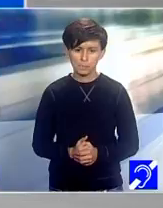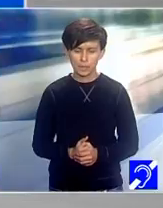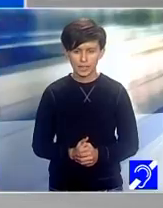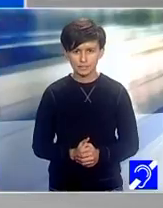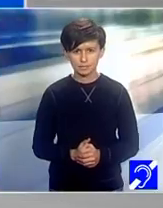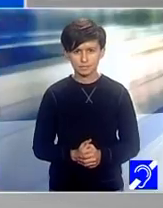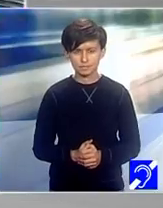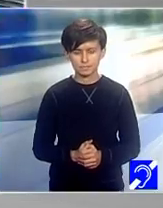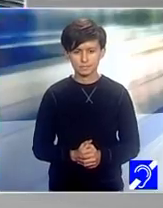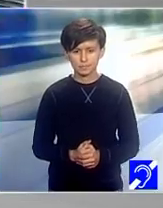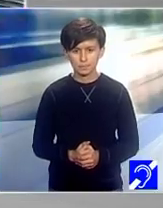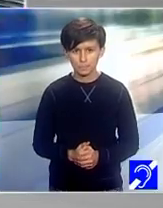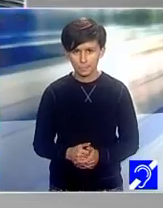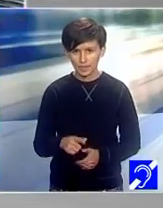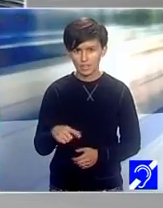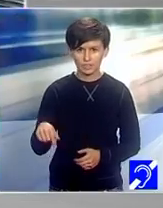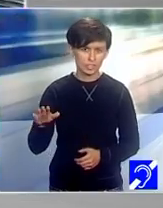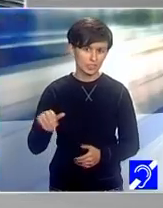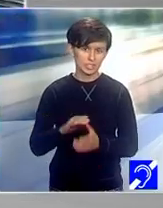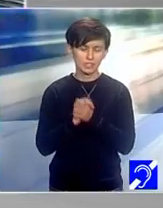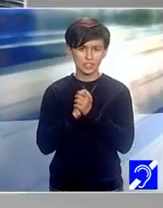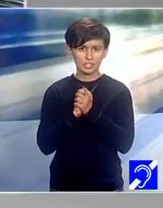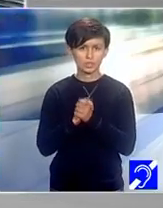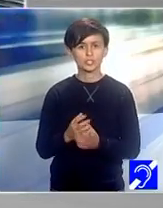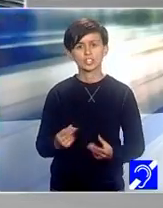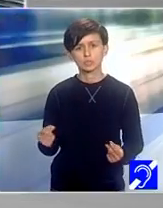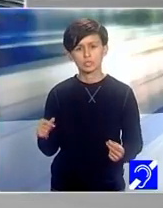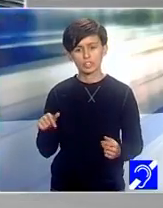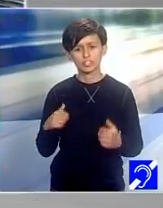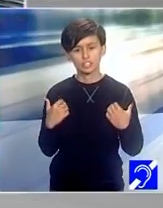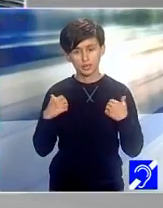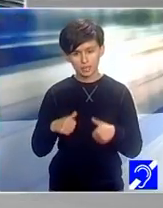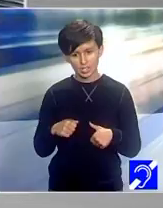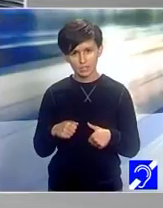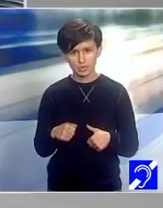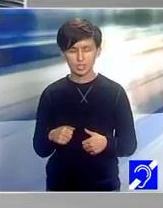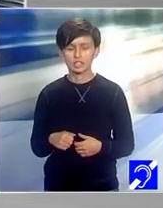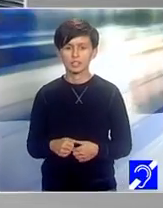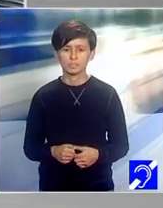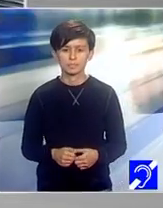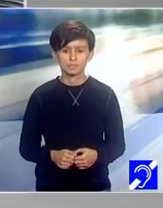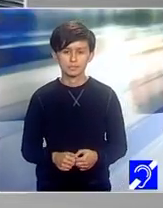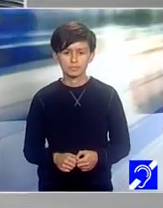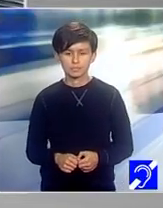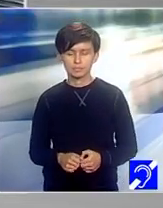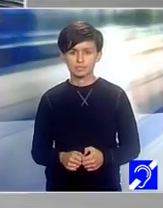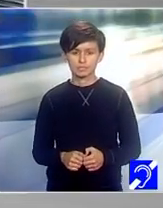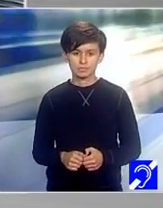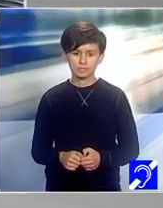Prin urmare, o să aveți mult succes cu aceste ținute, o să aibă trecere. Te-ar